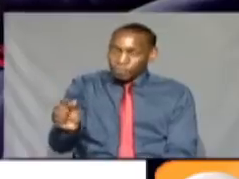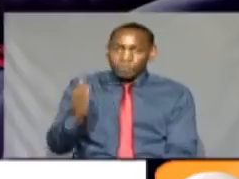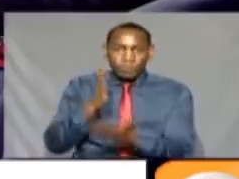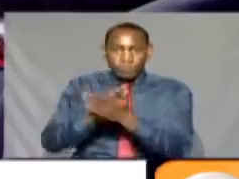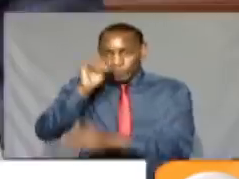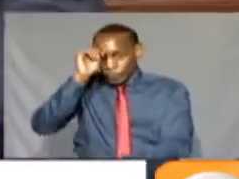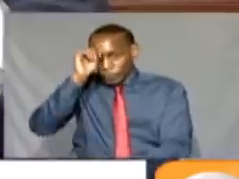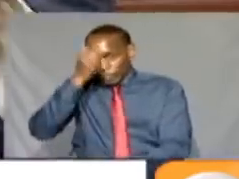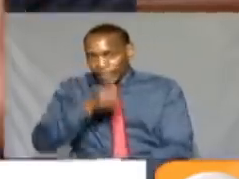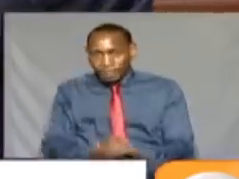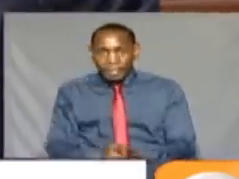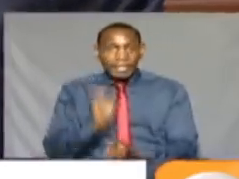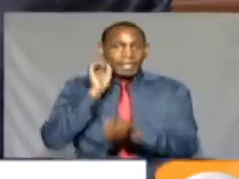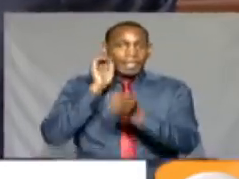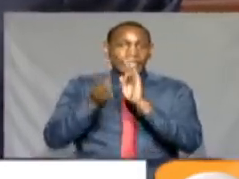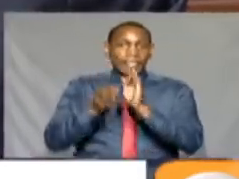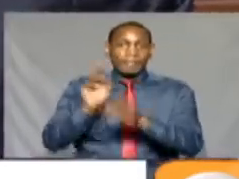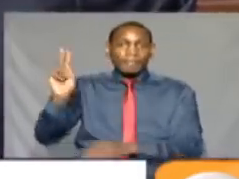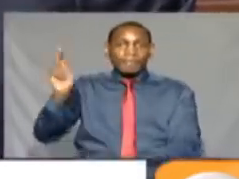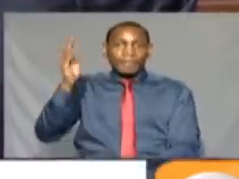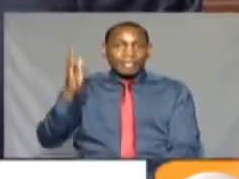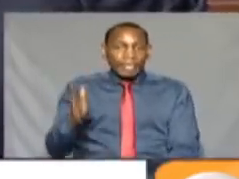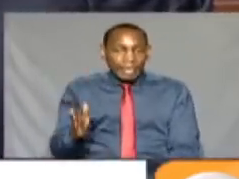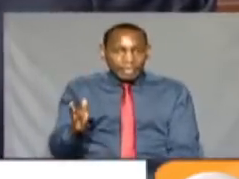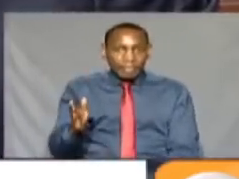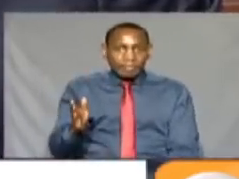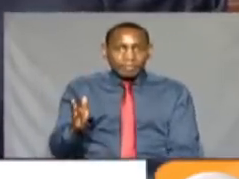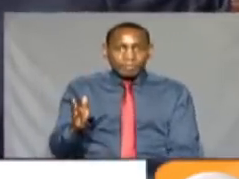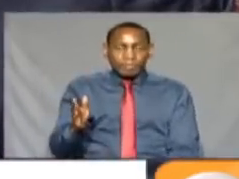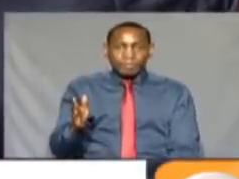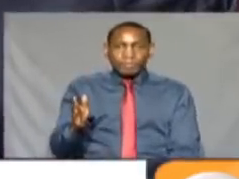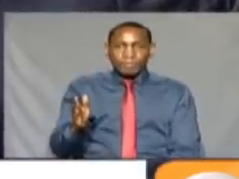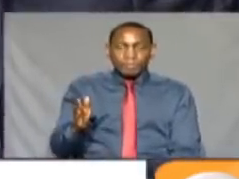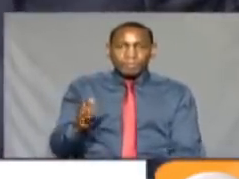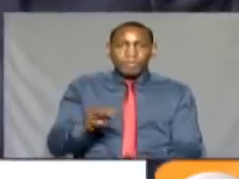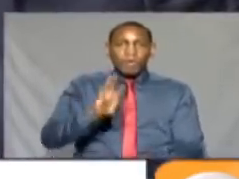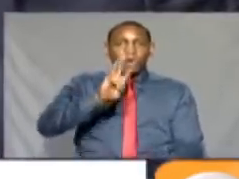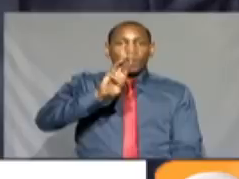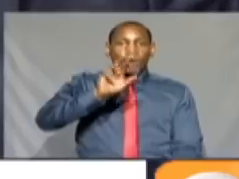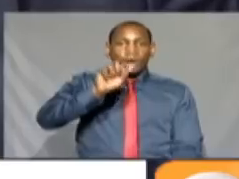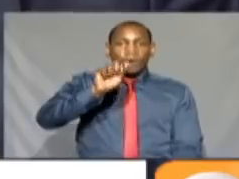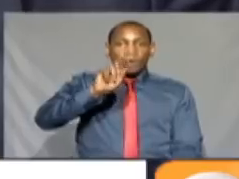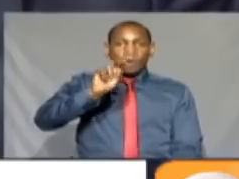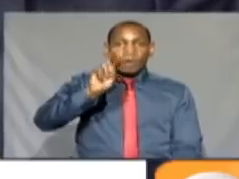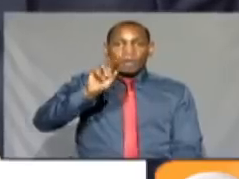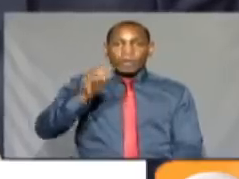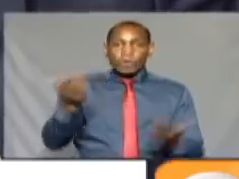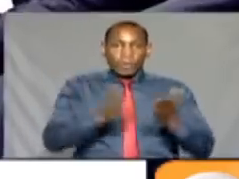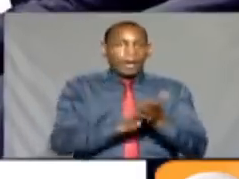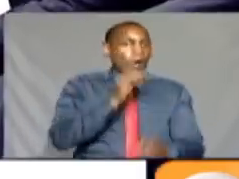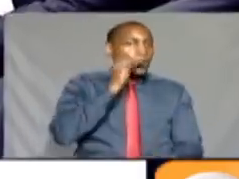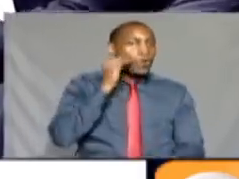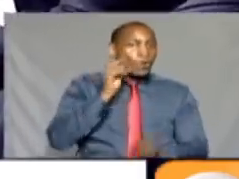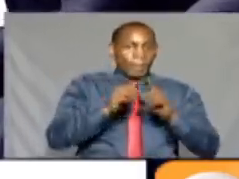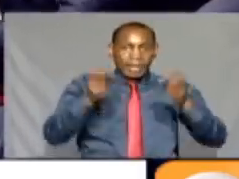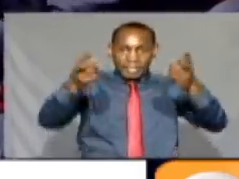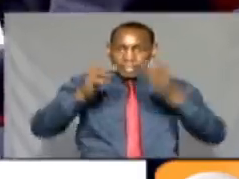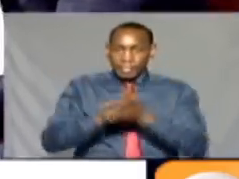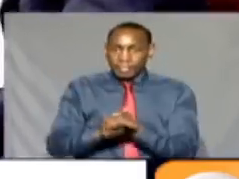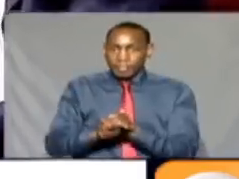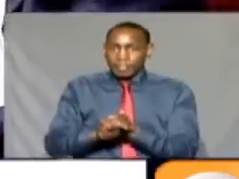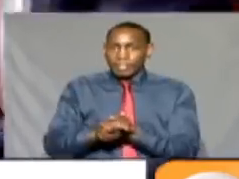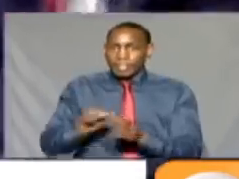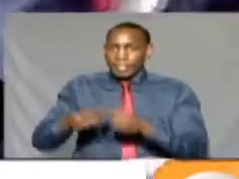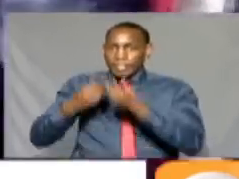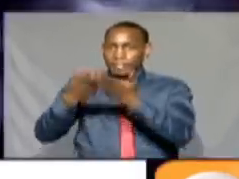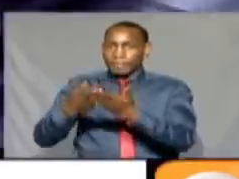mwiribu. Kwa hivyo, kama wa Kenya, wavi waruru. Ako nyumbani lakini anakuwa angalia. Unatoa kitu, taku